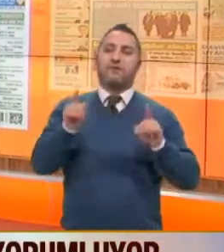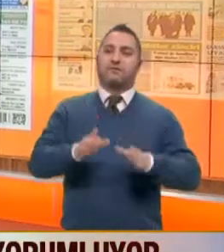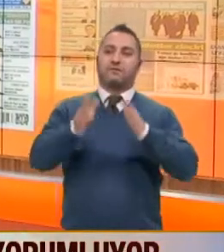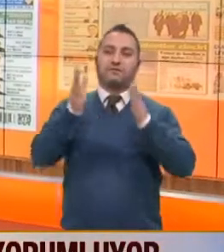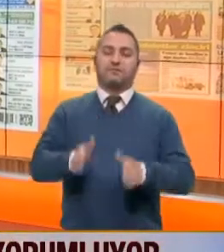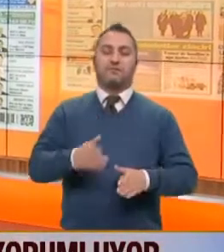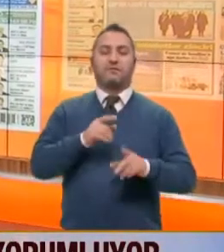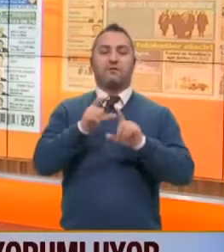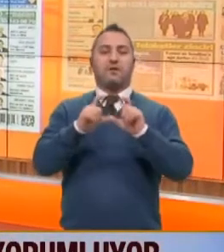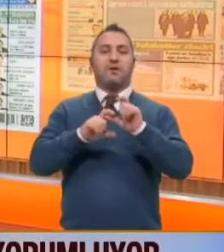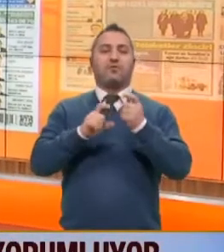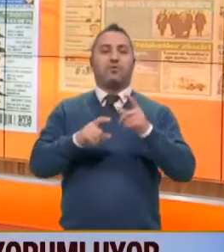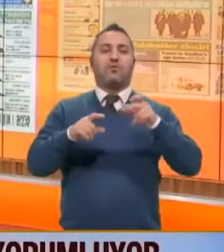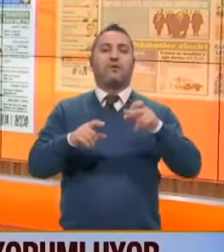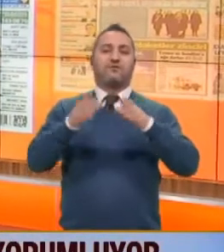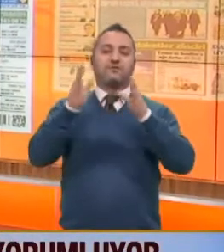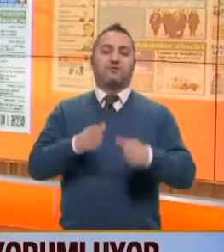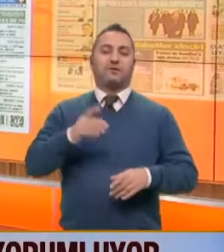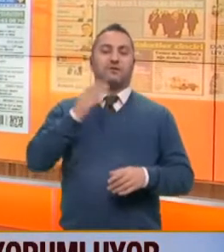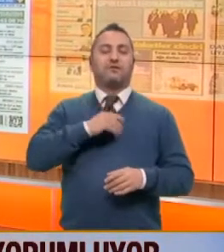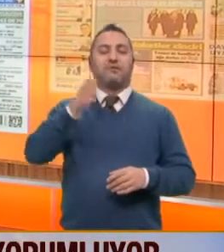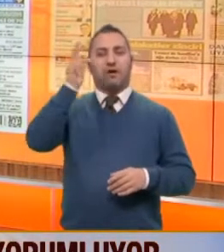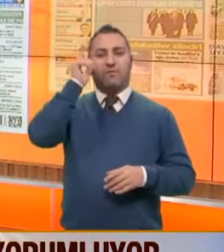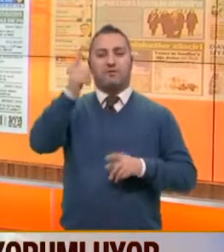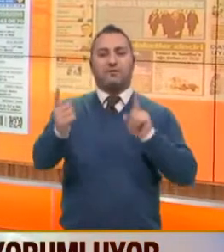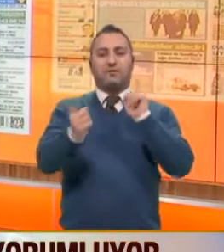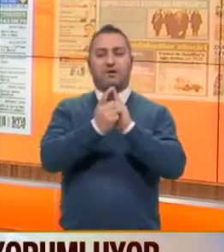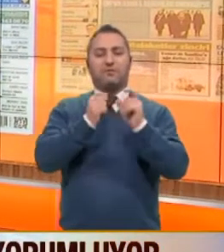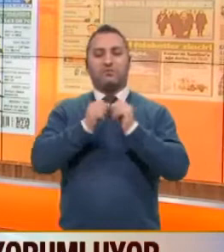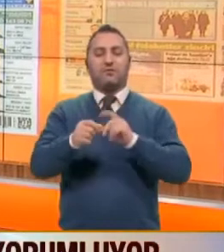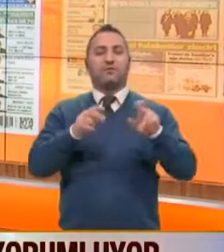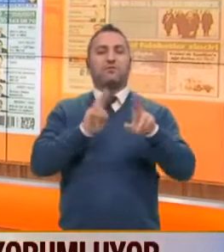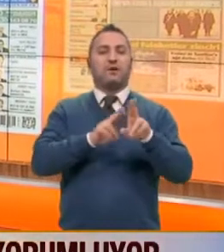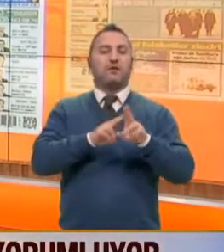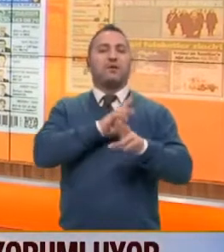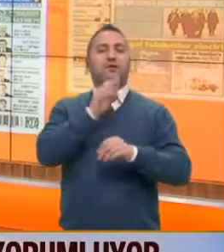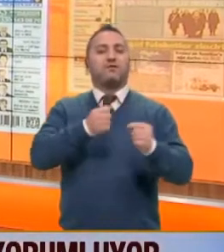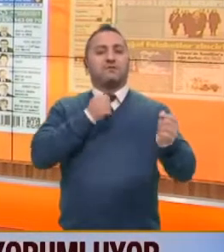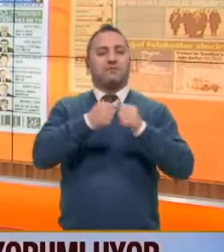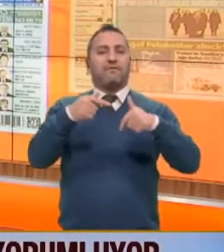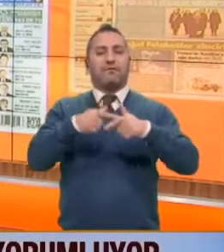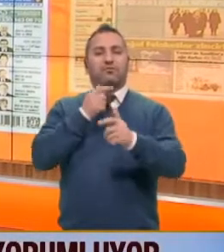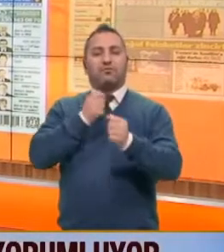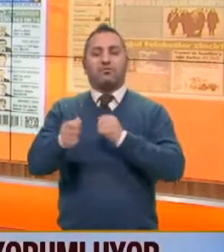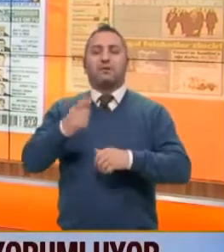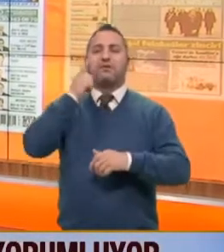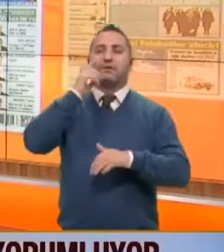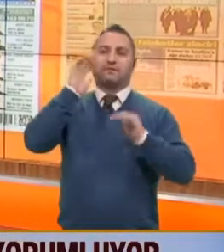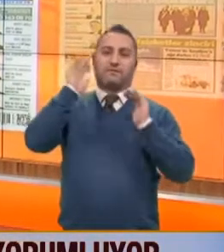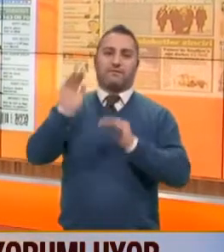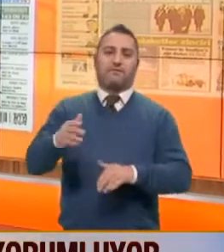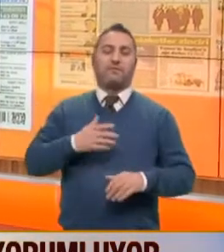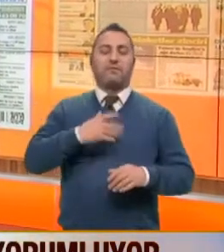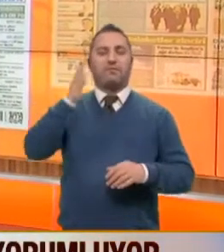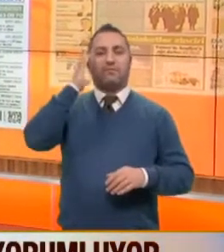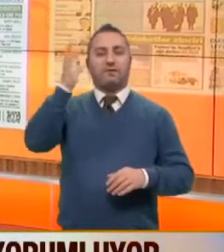Özellikle Amerika ile emperyal güçlerle mücadelesinde, PKK, FETÖ ile mücadelesinde hükümete destek veriyor. Ama bilimsel eğitim, çağdaş eğitim,